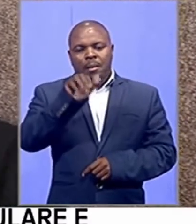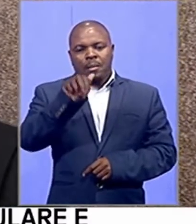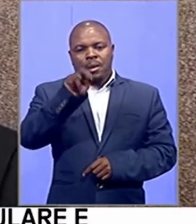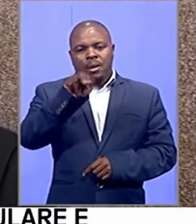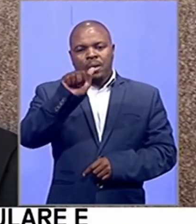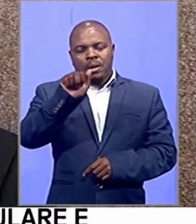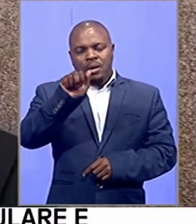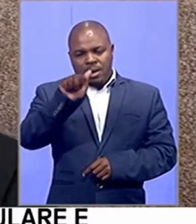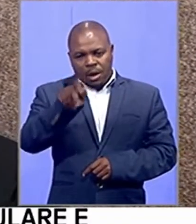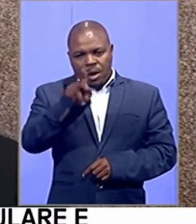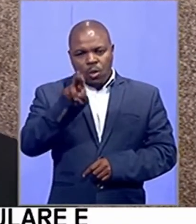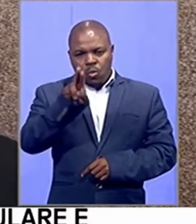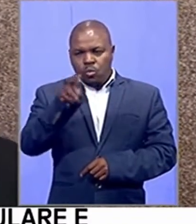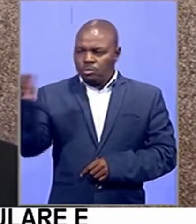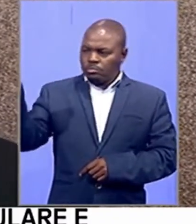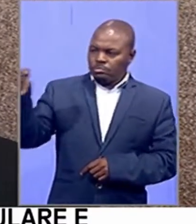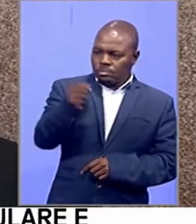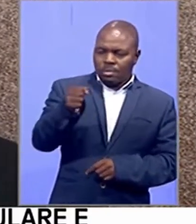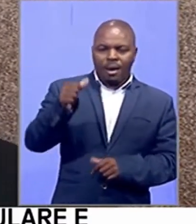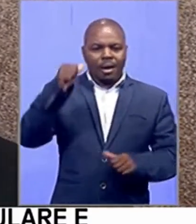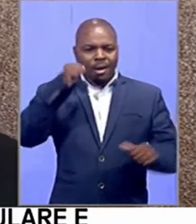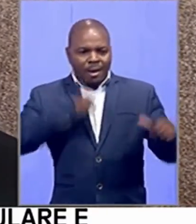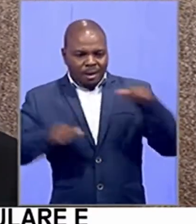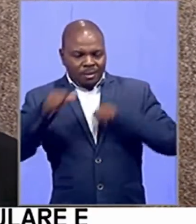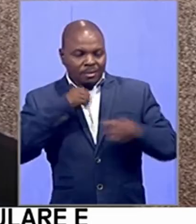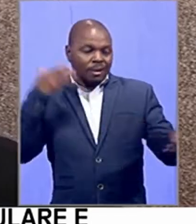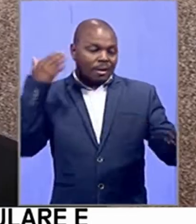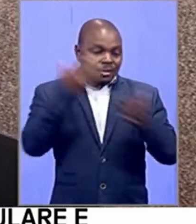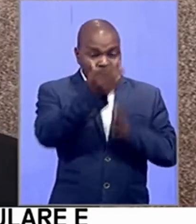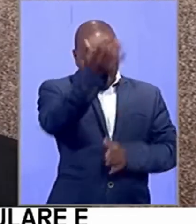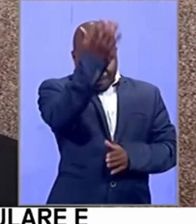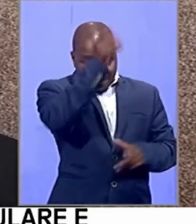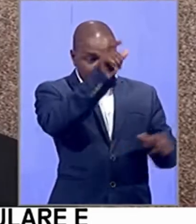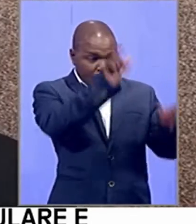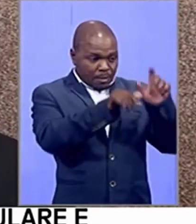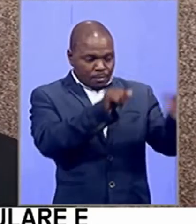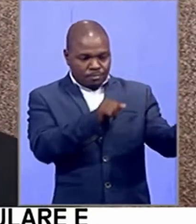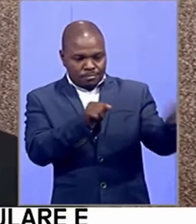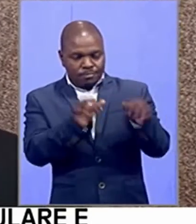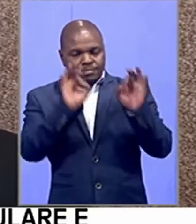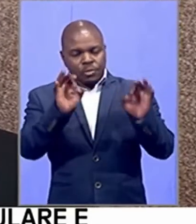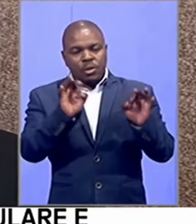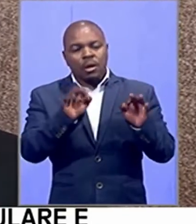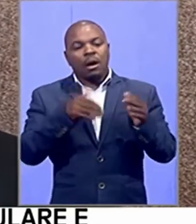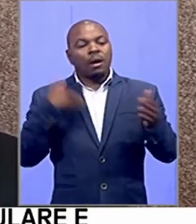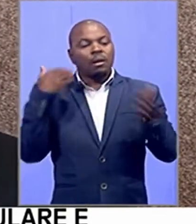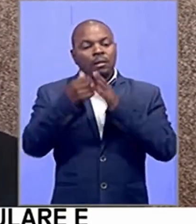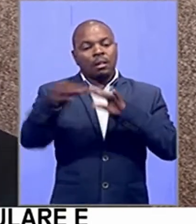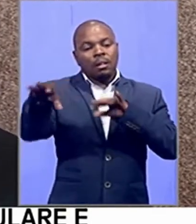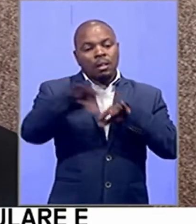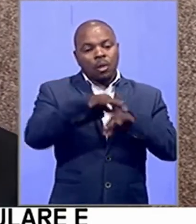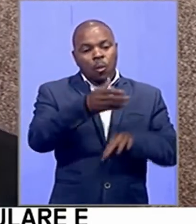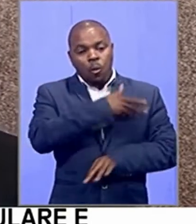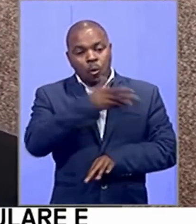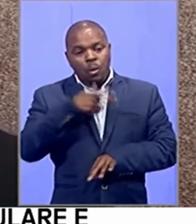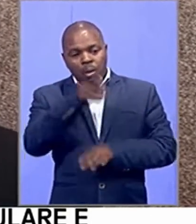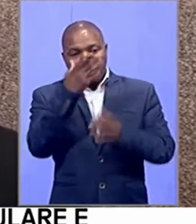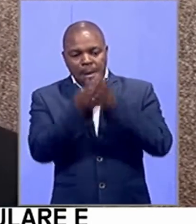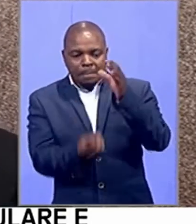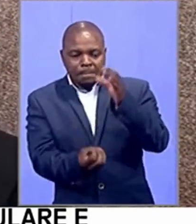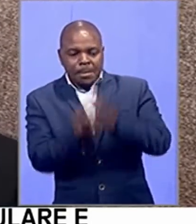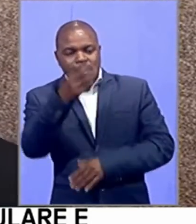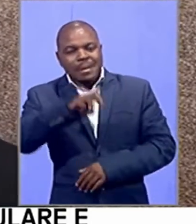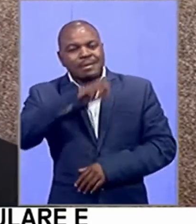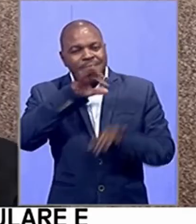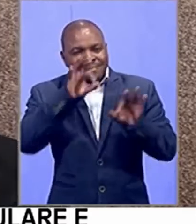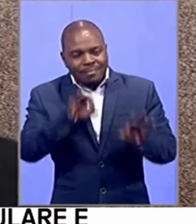ya setulong gore a tšwa a swere go fihlela ga Bapedi ba ipeakanya go tlo nyaka mohumagadi wa tlogotle e le yana go tla a tswala kgoši